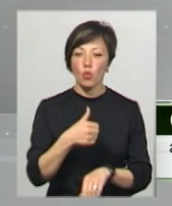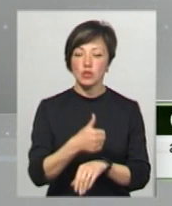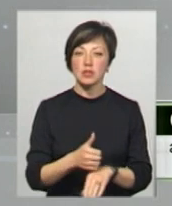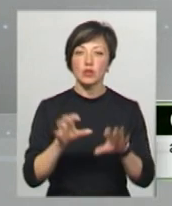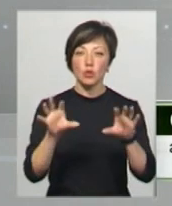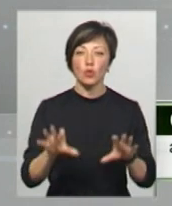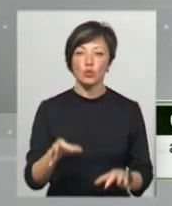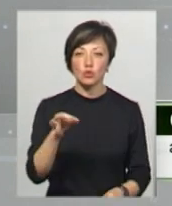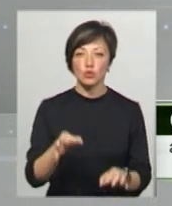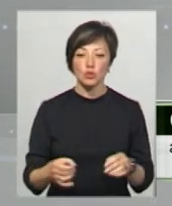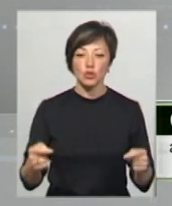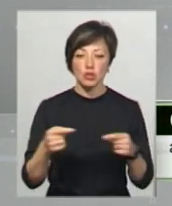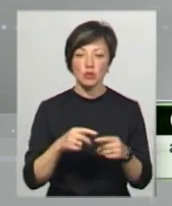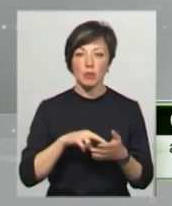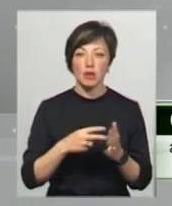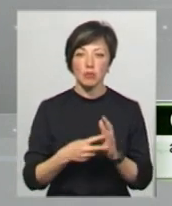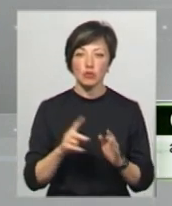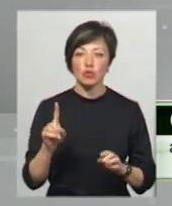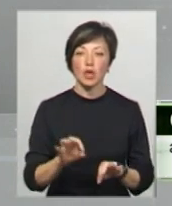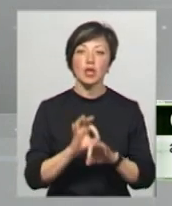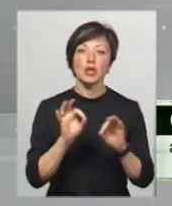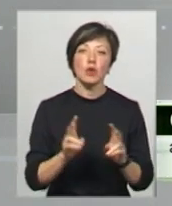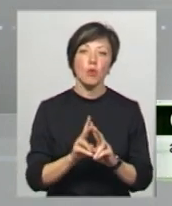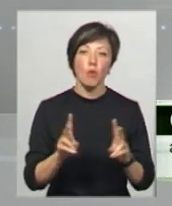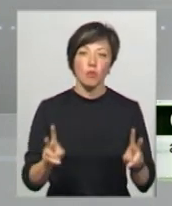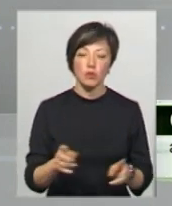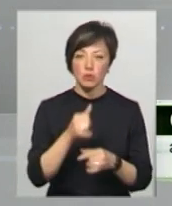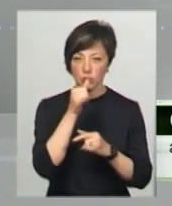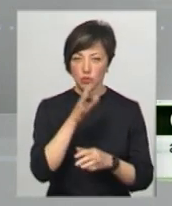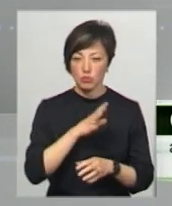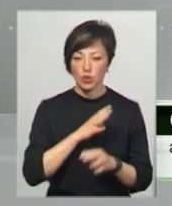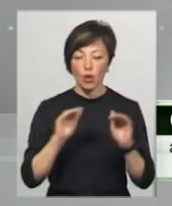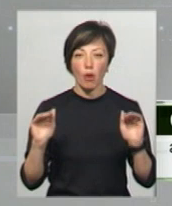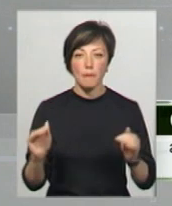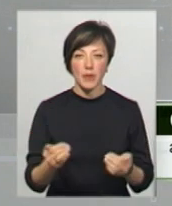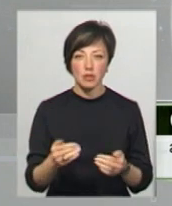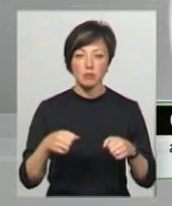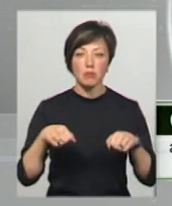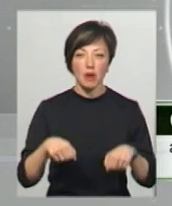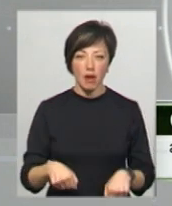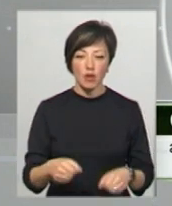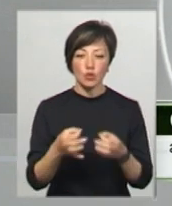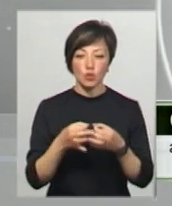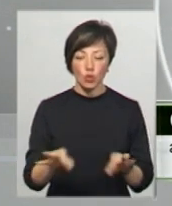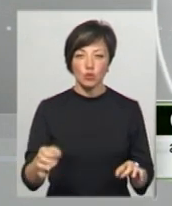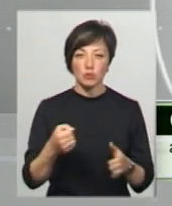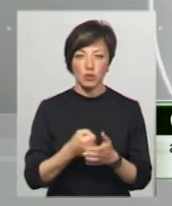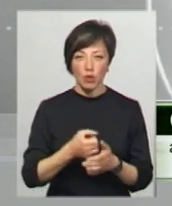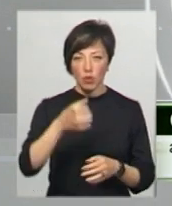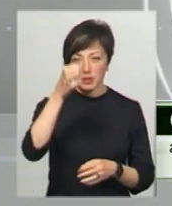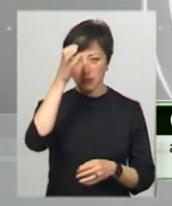Конституційного суду чітко передбачено, що нікому не може бути обмежено в праві на доступ до